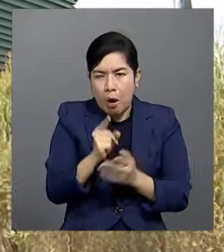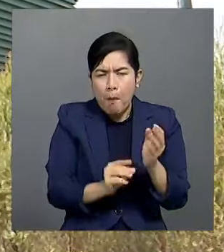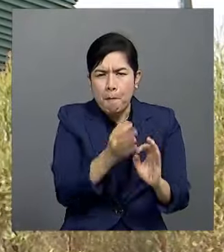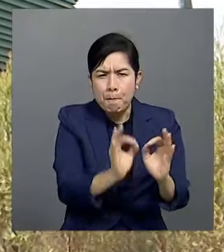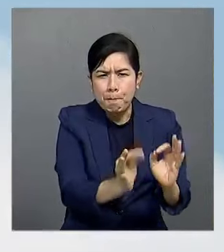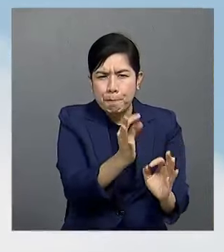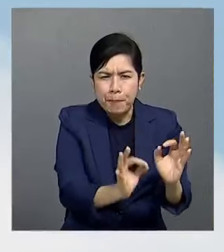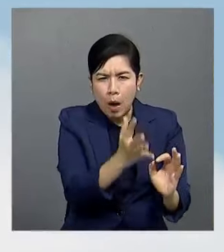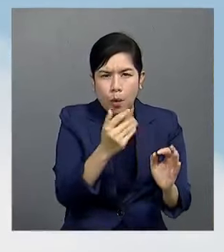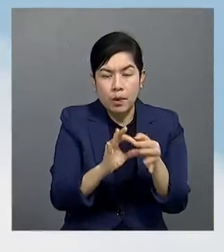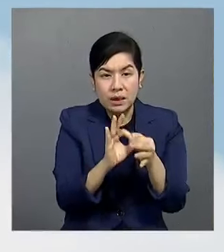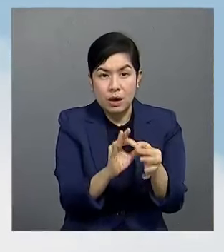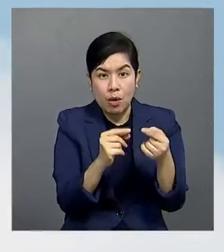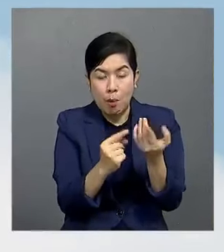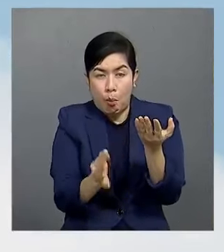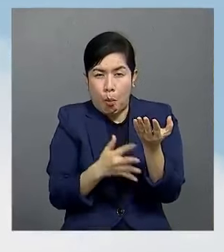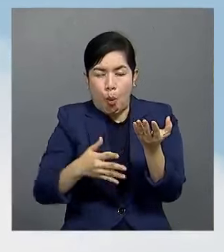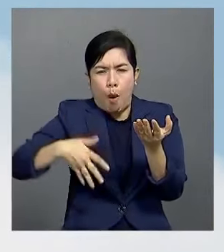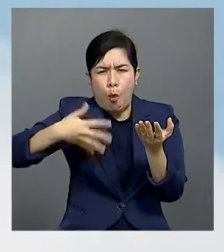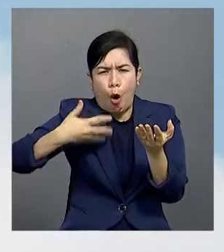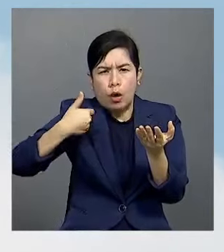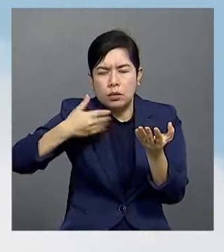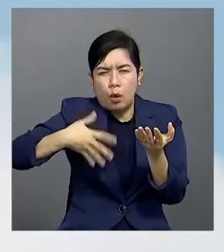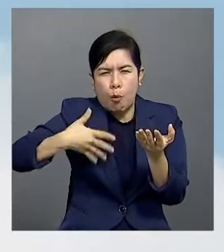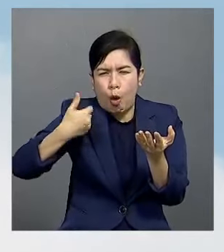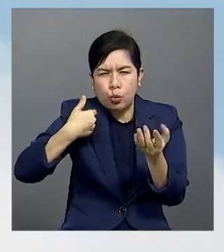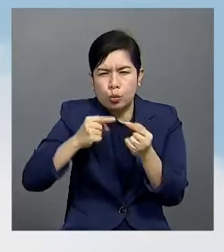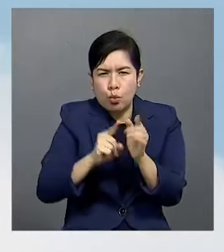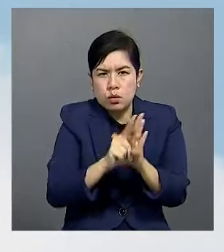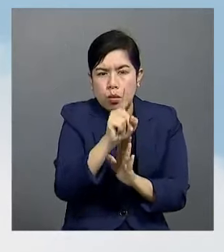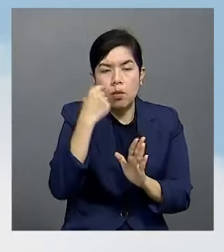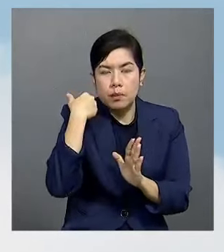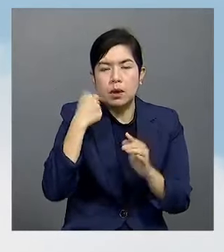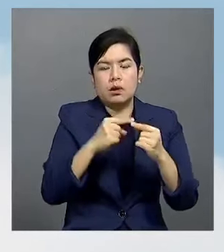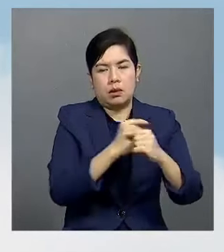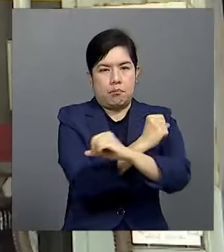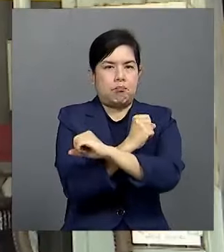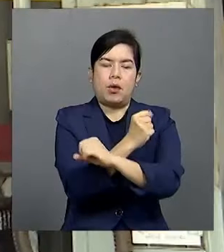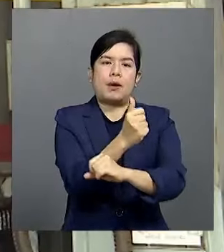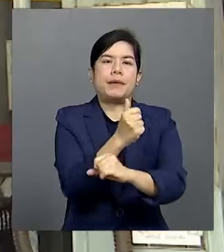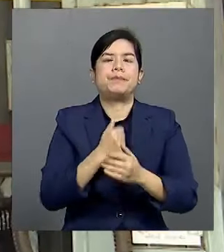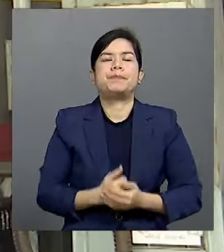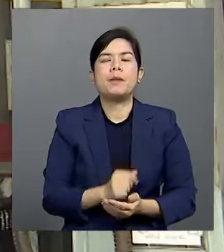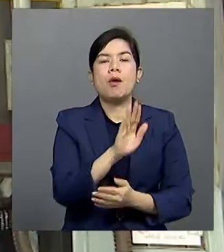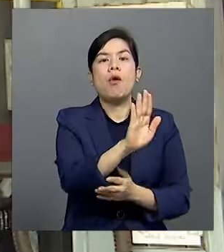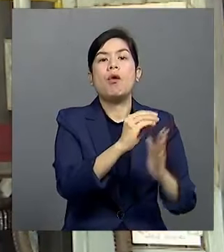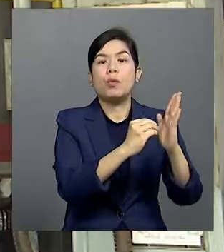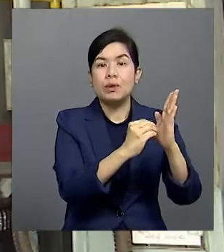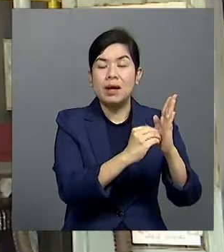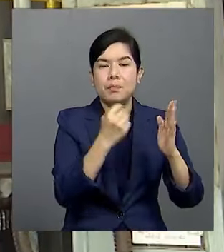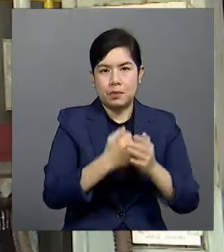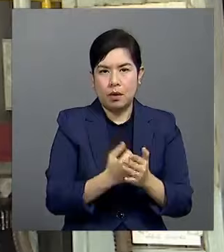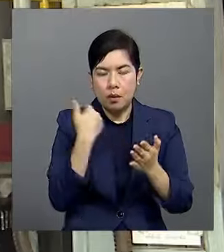าที่มีประสิทธิภาพมีระบบควบคุมมลพิษถึงจะสามารถดำเนินการได้ในเขตกรุงเทพมหานครเราก็มีศักยภาพที่ทำอยู่นะ